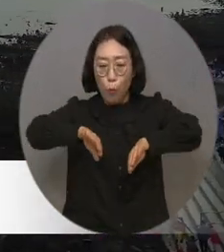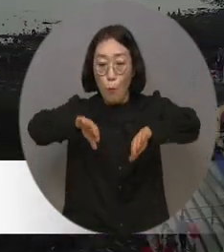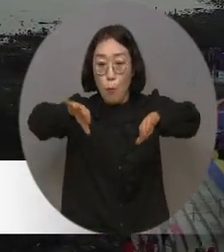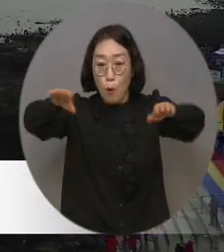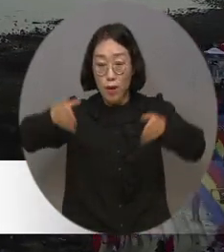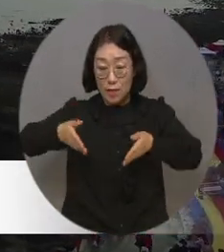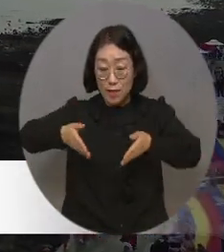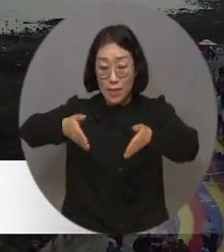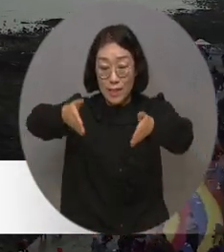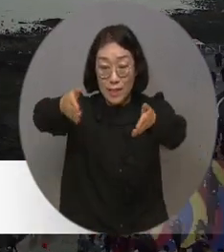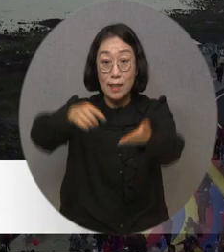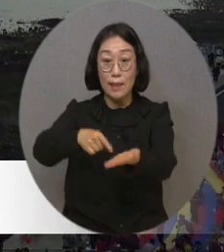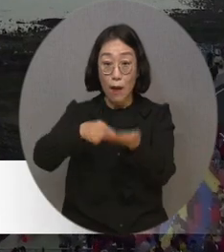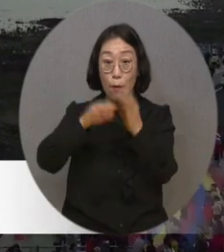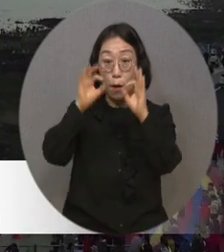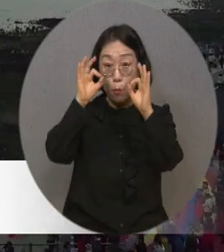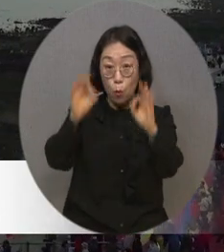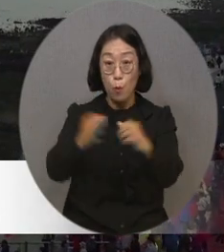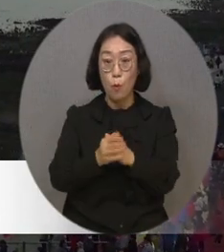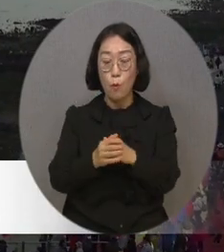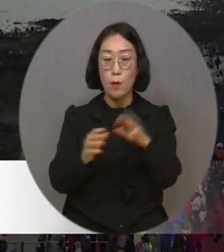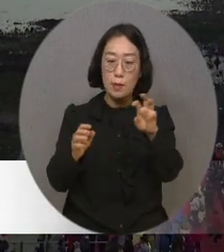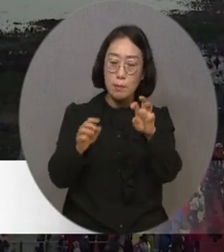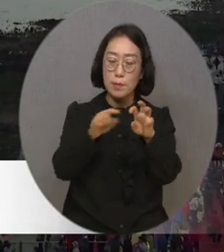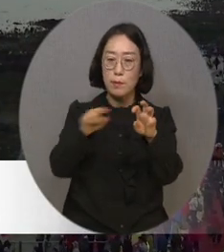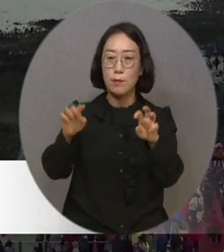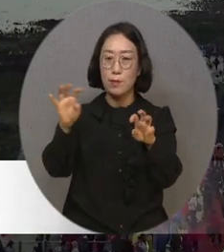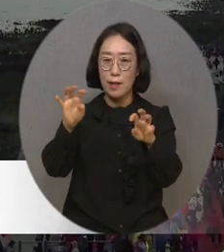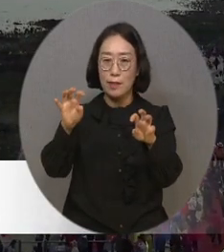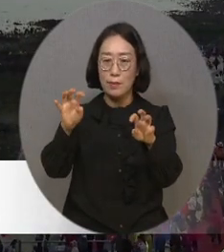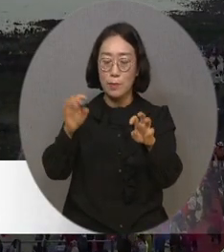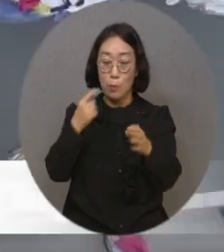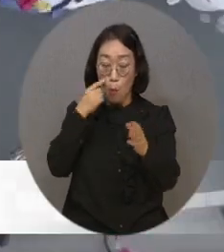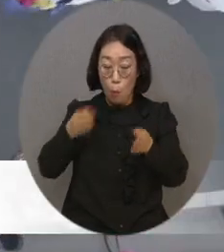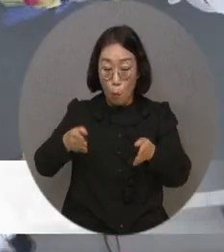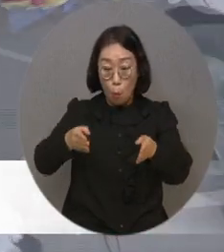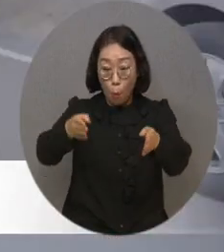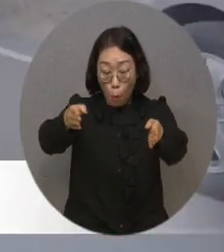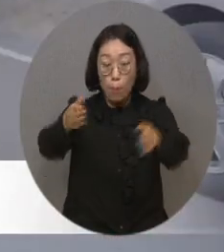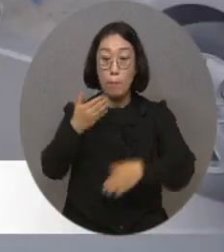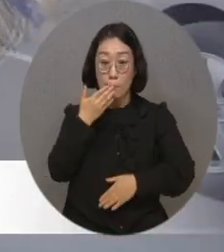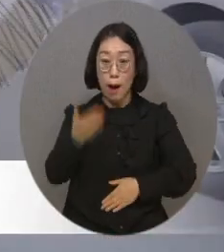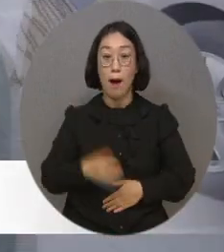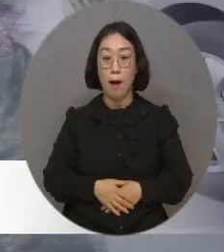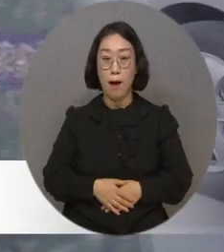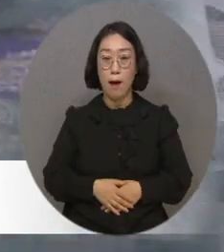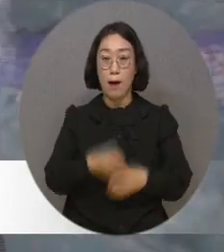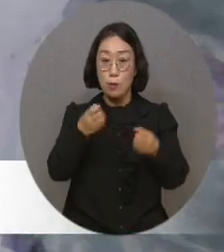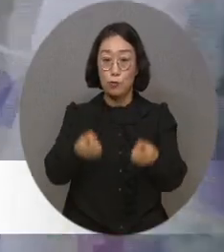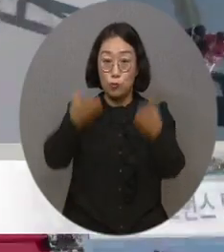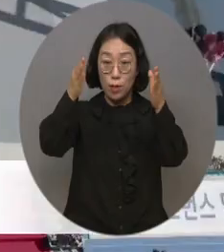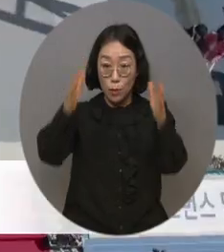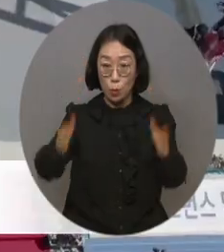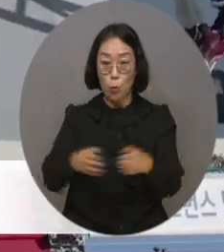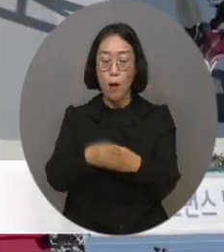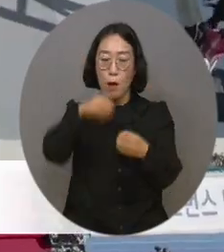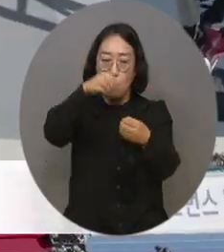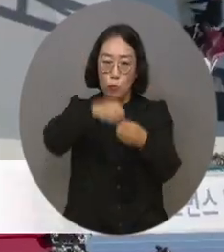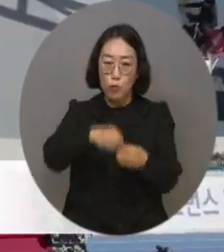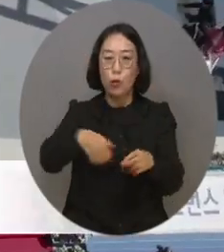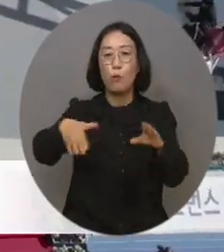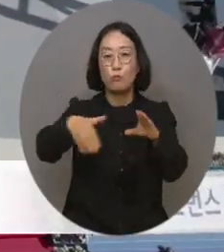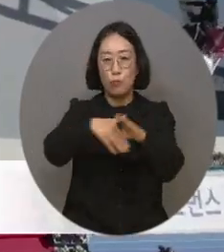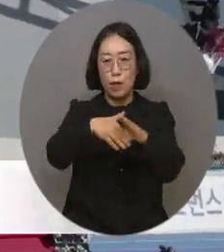드러나 30에서 40m의 폭으로 활짝 펼쳐지는 현상입니다. 진도군은 축제 기간 동안 진도의